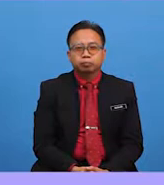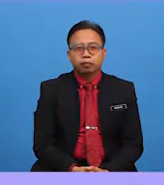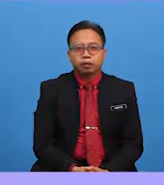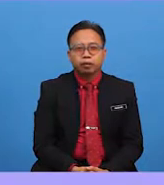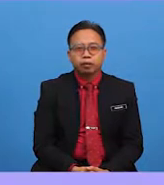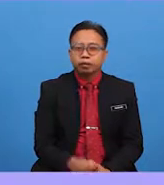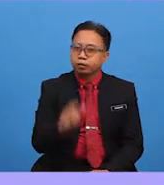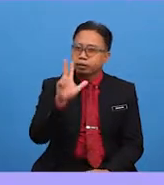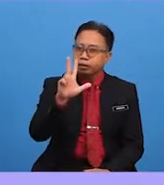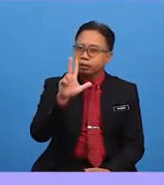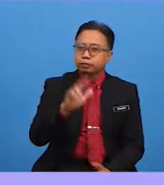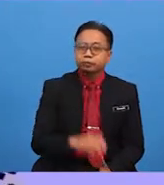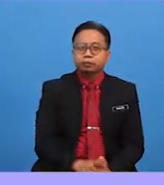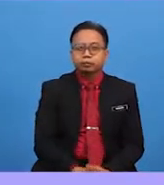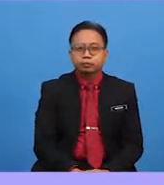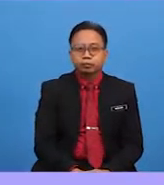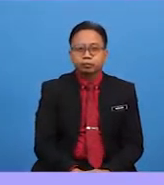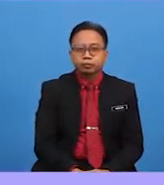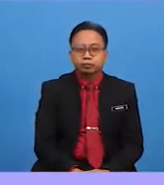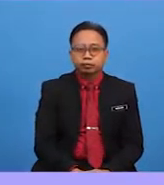Perkataan yang ketiga,